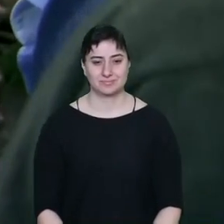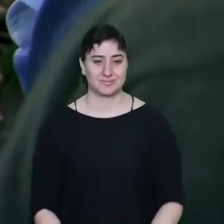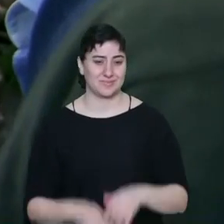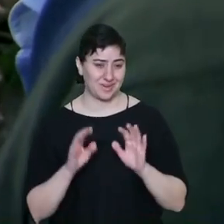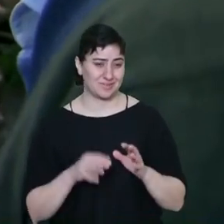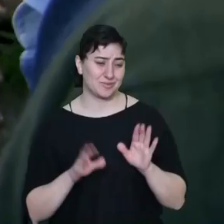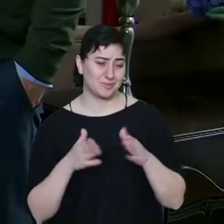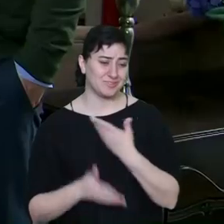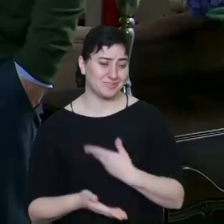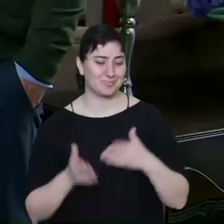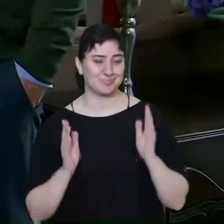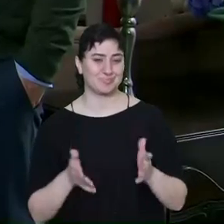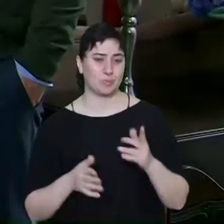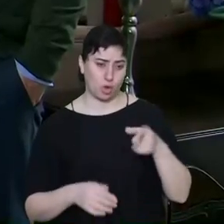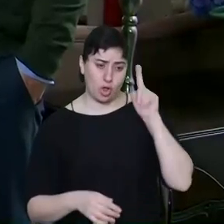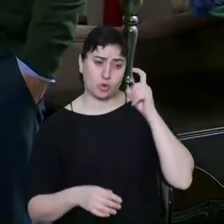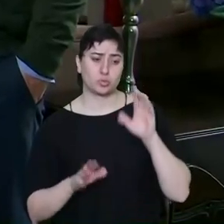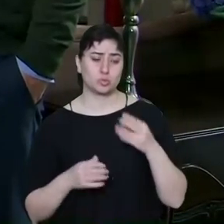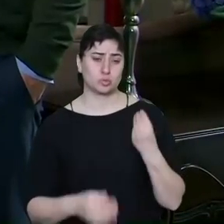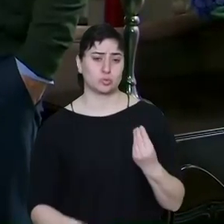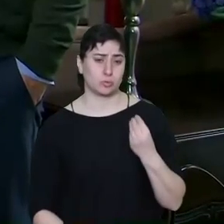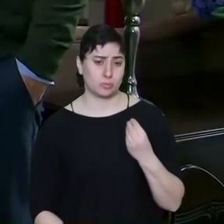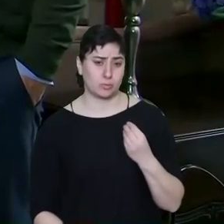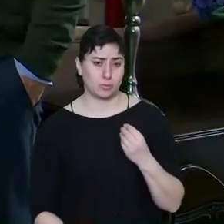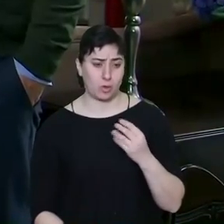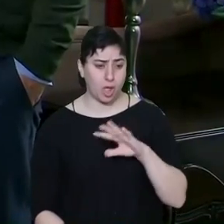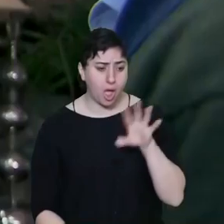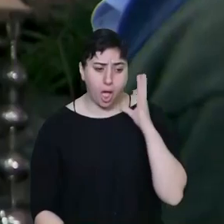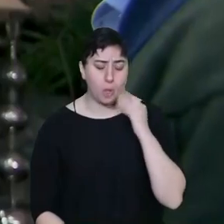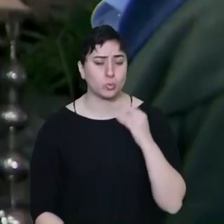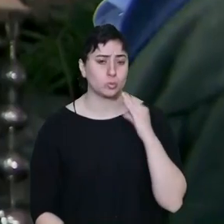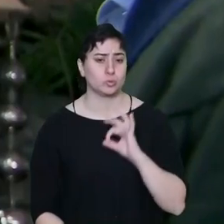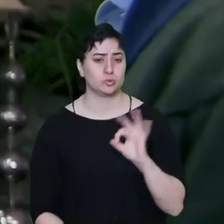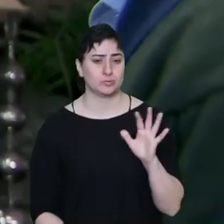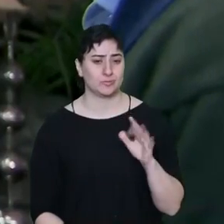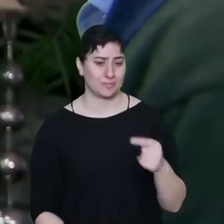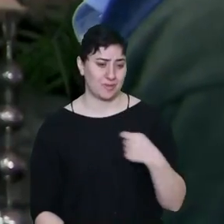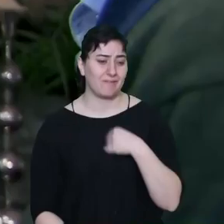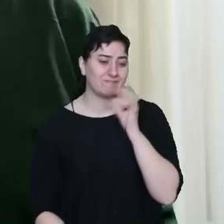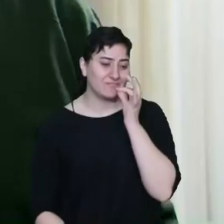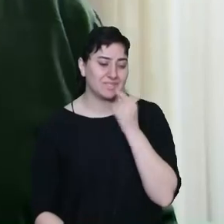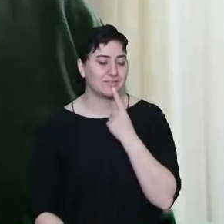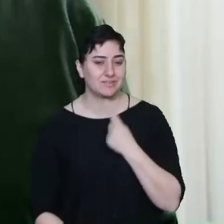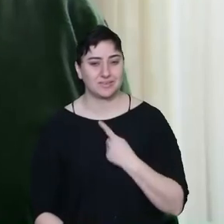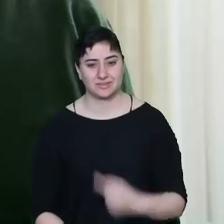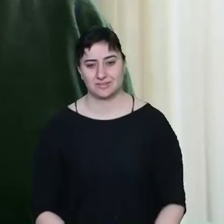Aslında çok sevmiştik. Hem de çok zeki bir kuş yani. Gördüğünü bayağı anlıyor. Bana fıstık dedi de. Yalan da